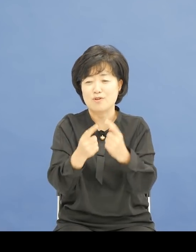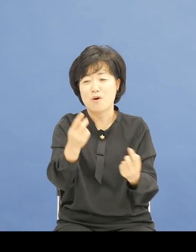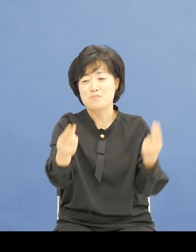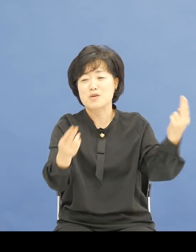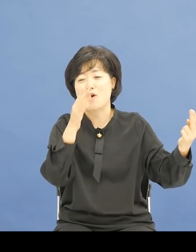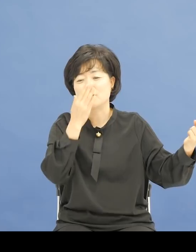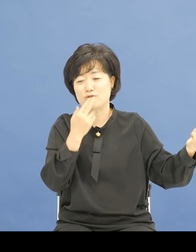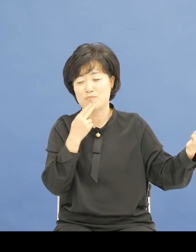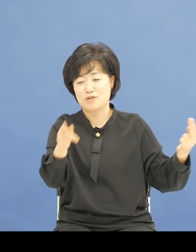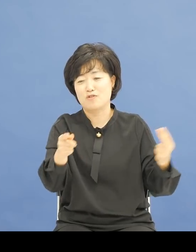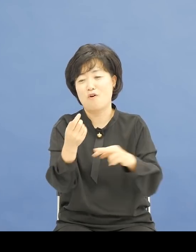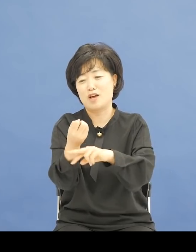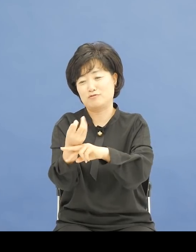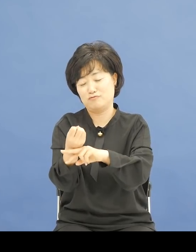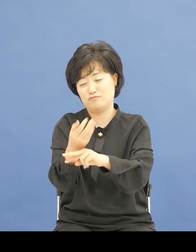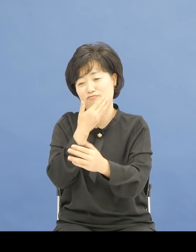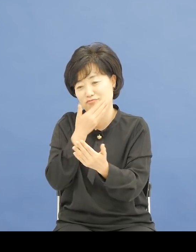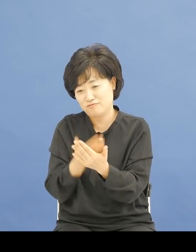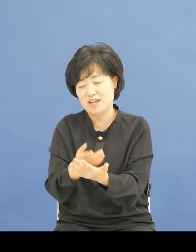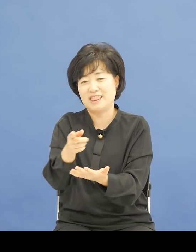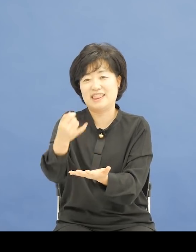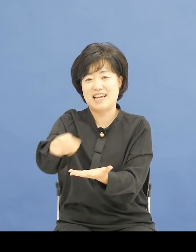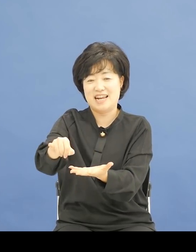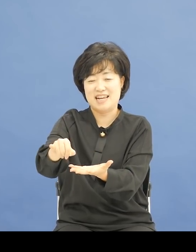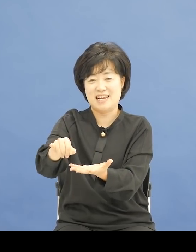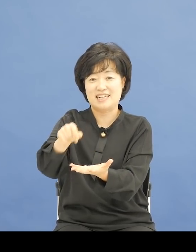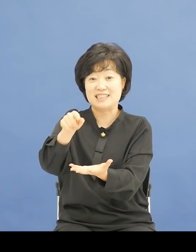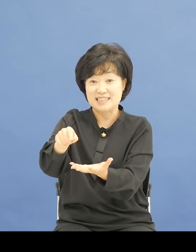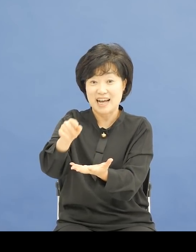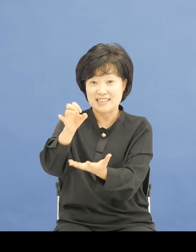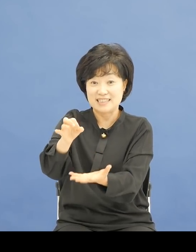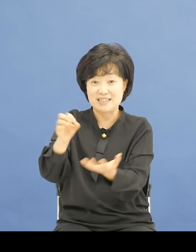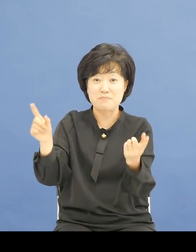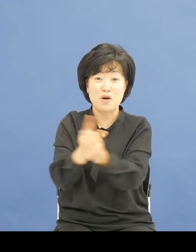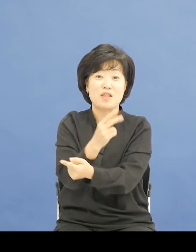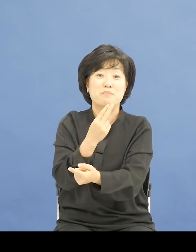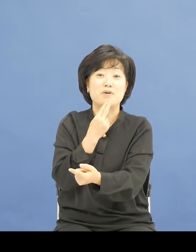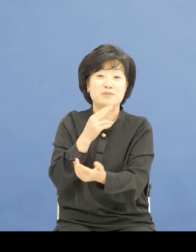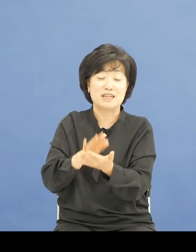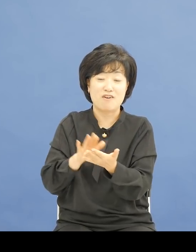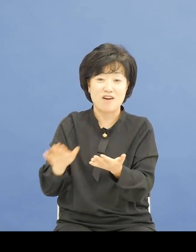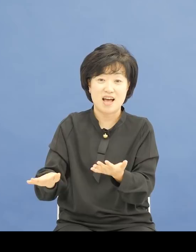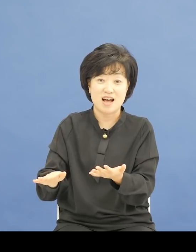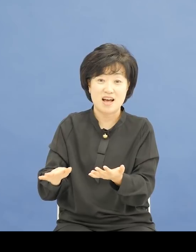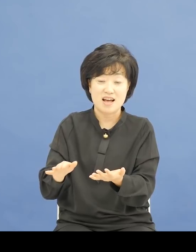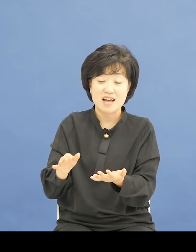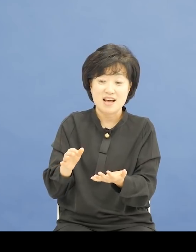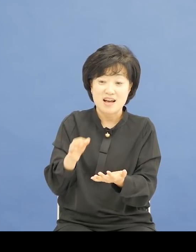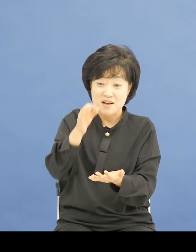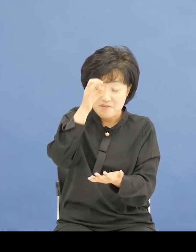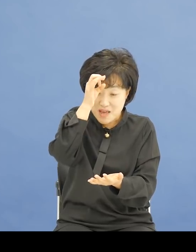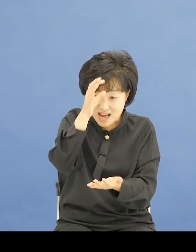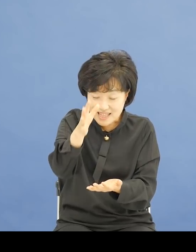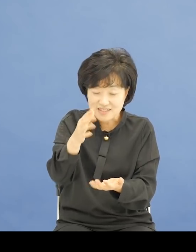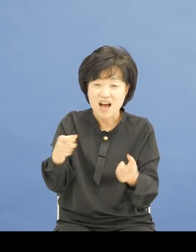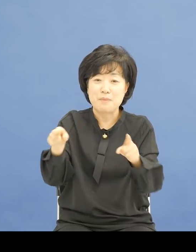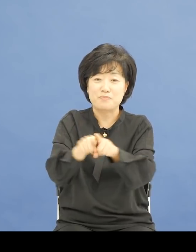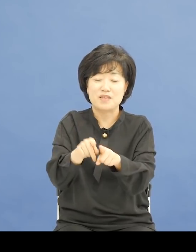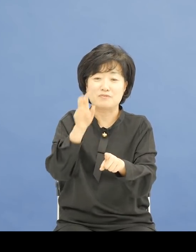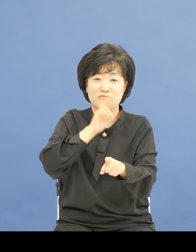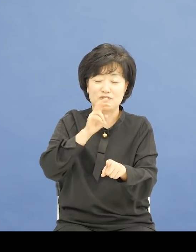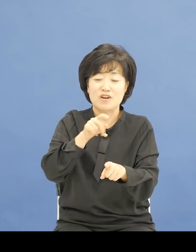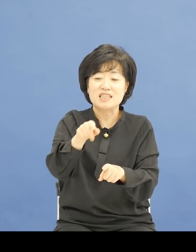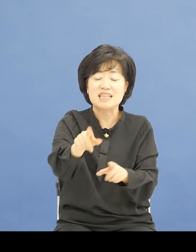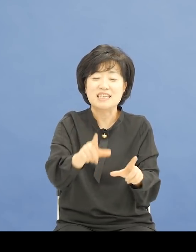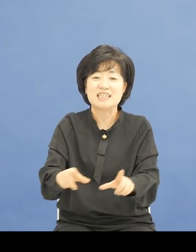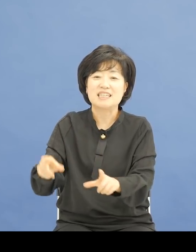없는 너라는 존재의 가치, 그 가치는 어떤 상황에서도 결코 변함이 없을 거야. 네 안에서 함께 부른다는 걸,